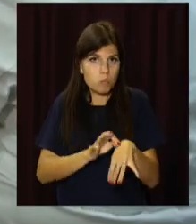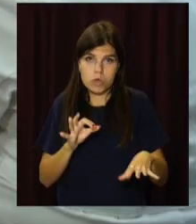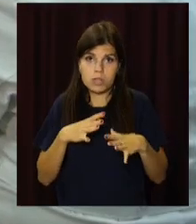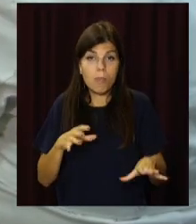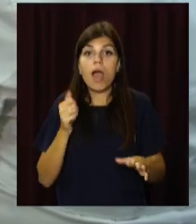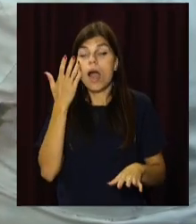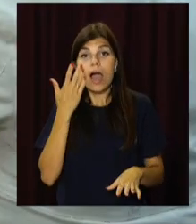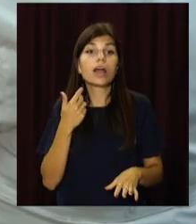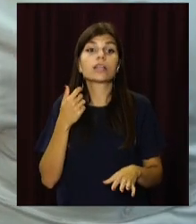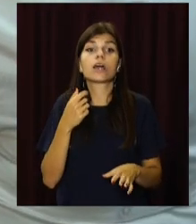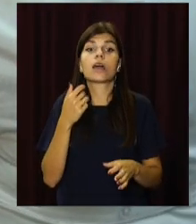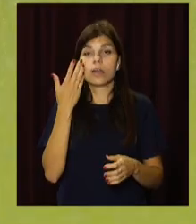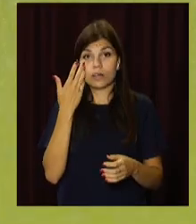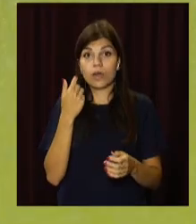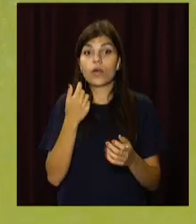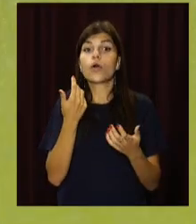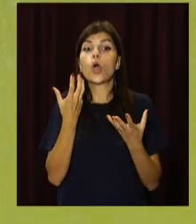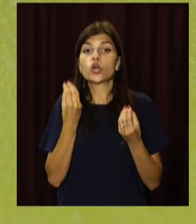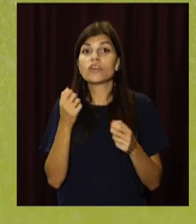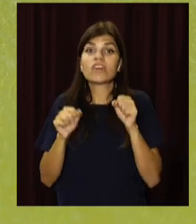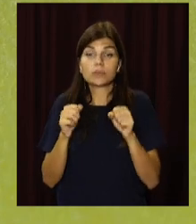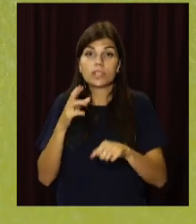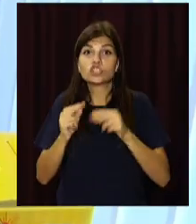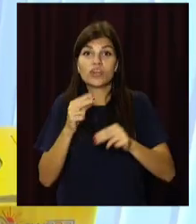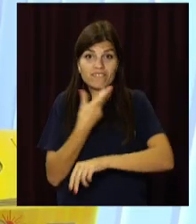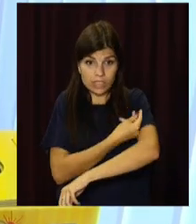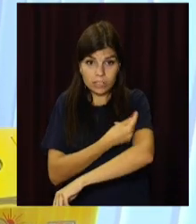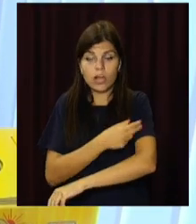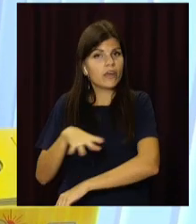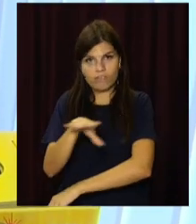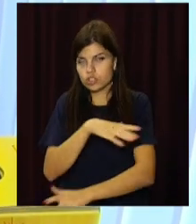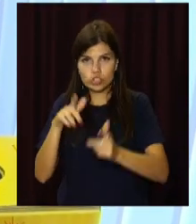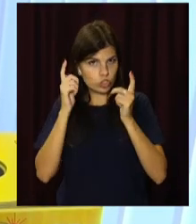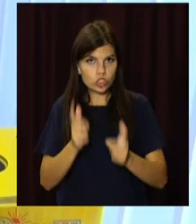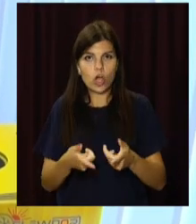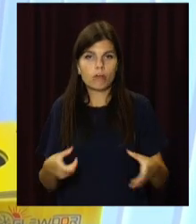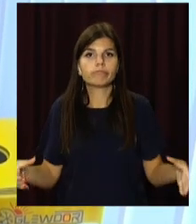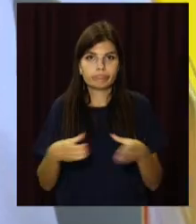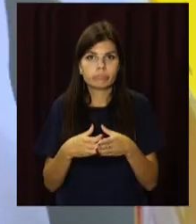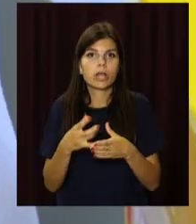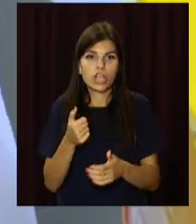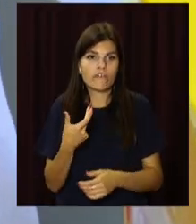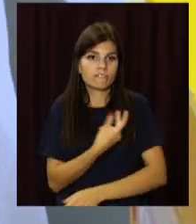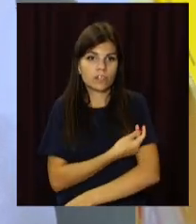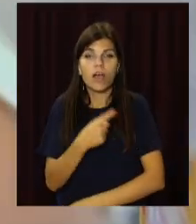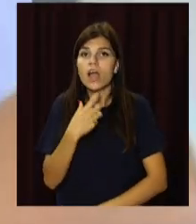випала нагода ще більше убезпечитися за допомогою вакцини, моментально зголосилися на щеплення.